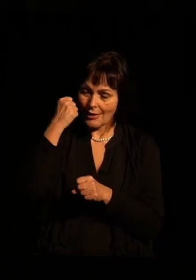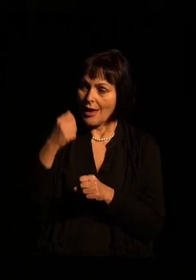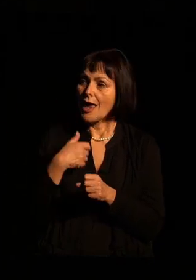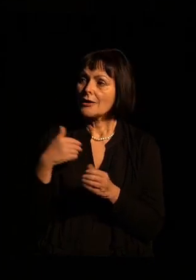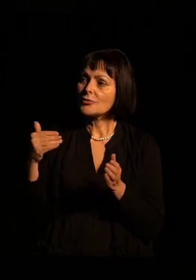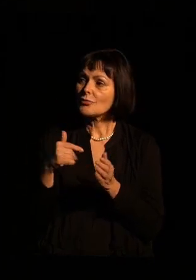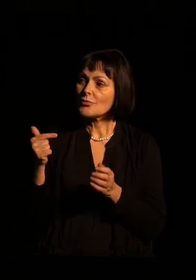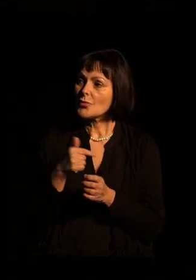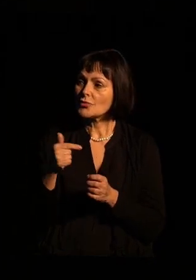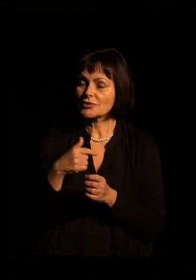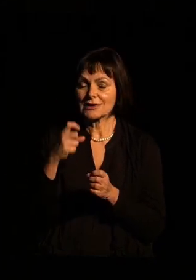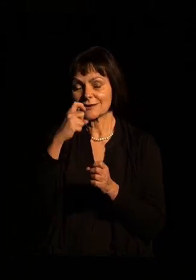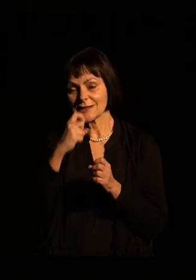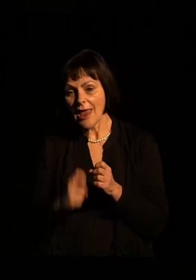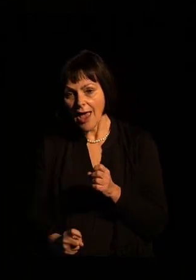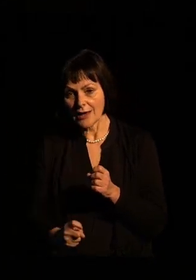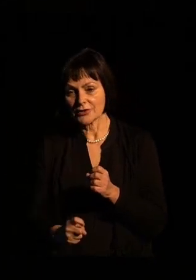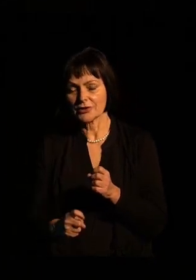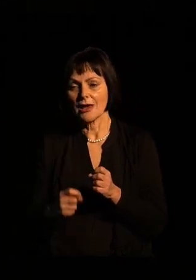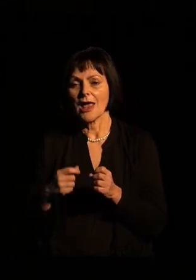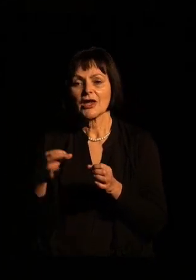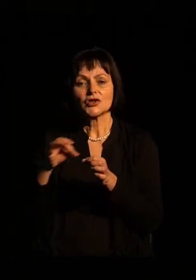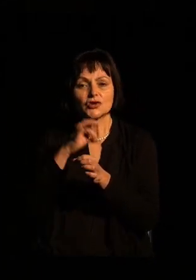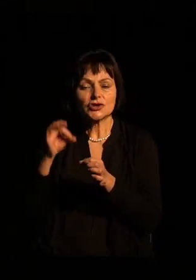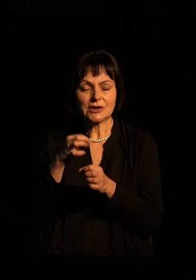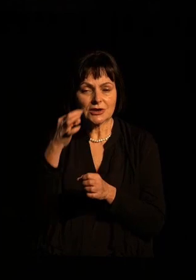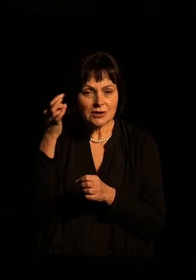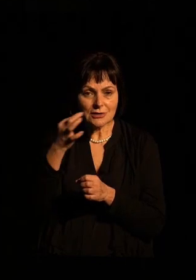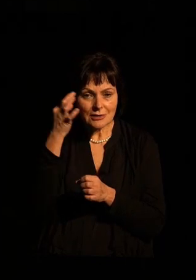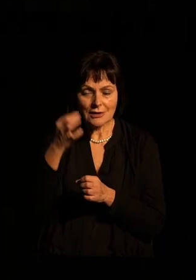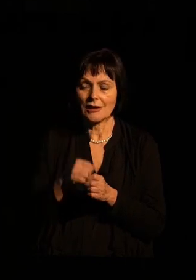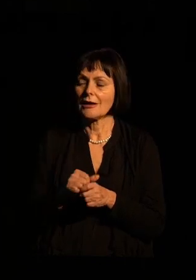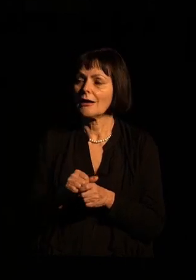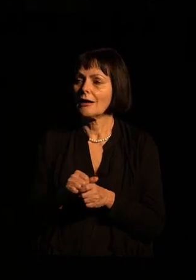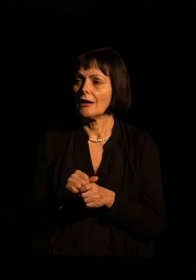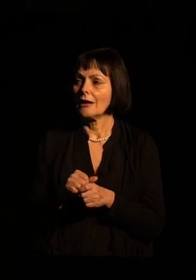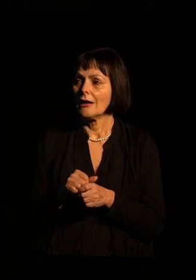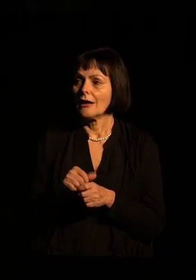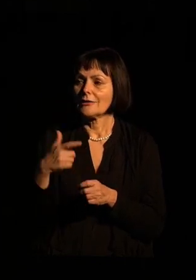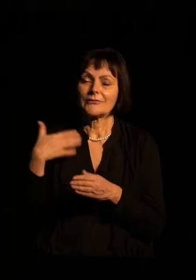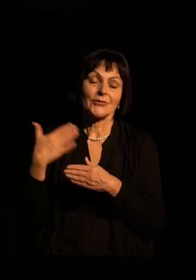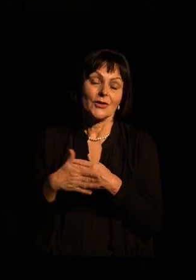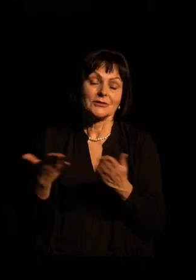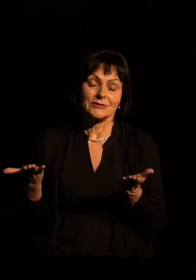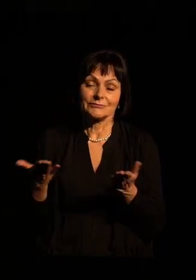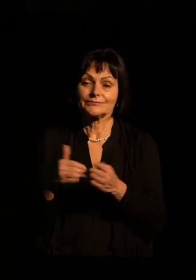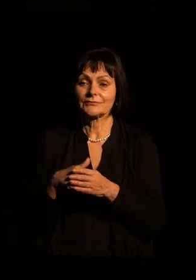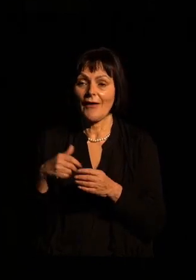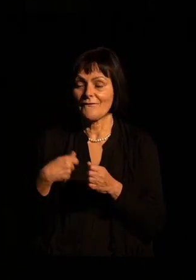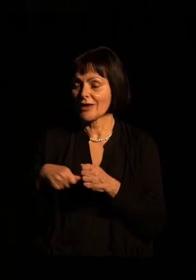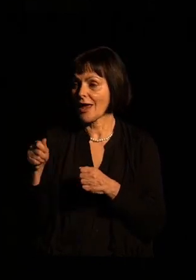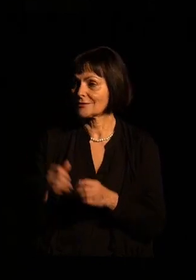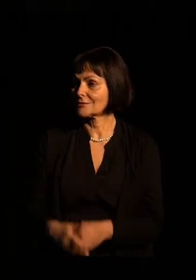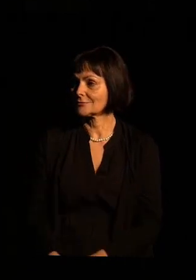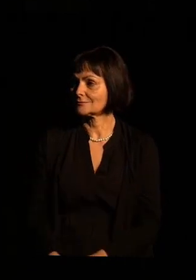i trzeba było zjechać z powrotem, jakieś szycia miał na twarzy, no i zakończyliśmy ten wyjazd.